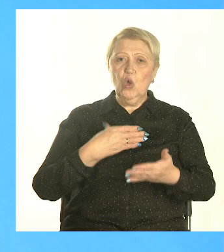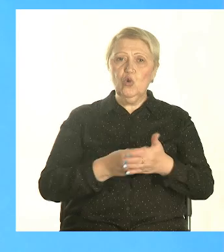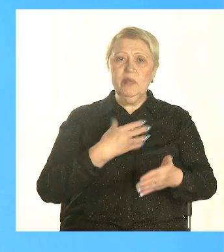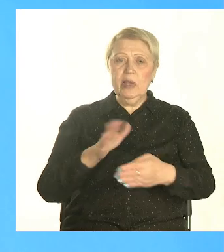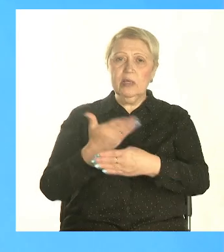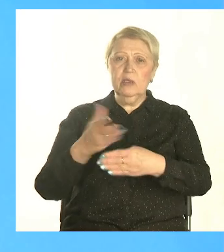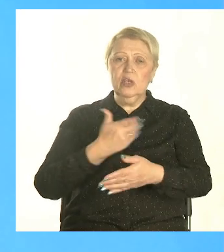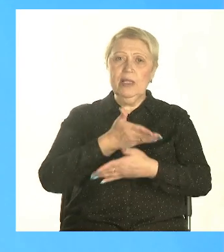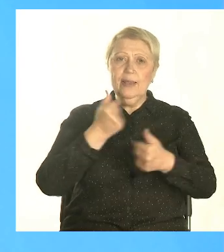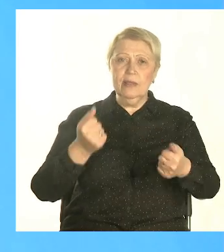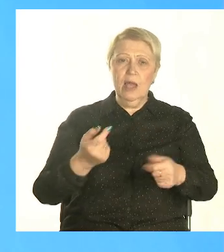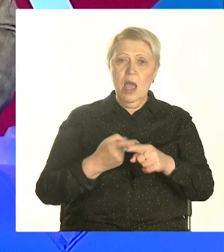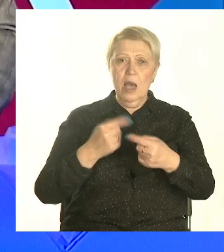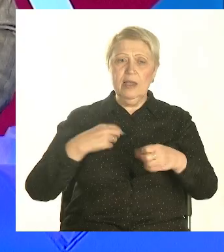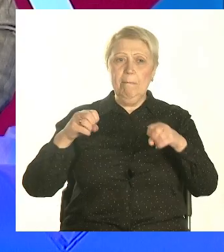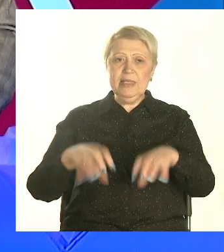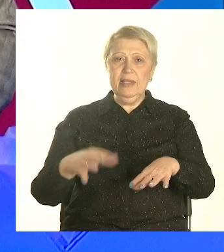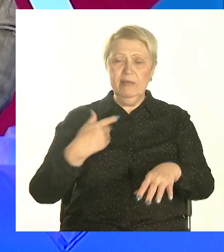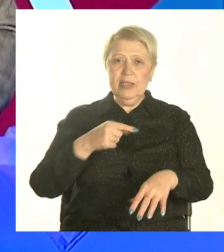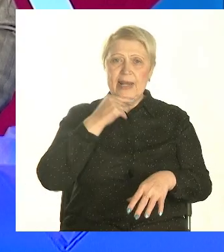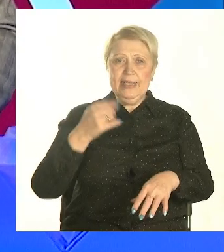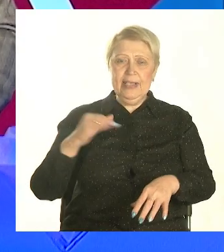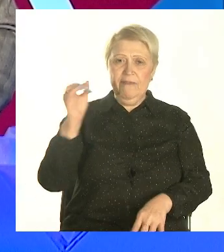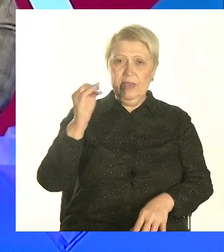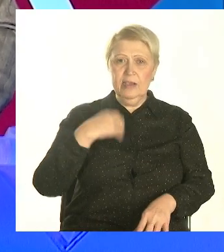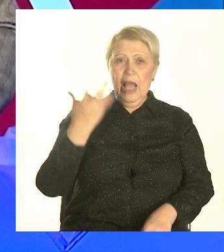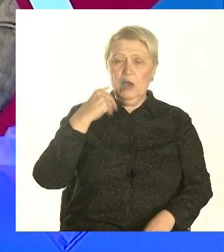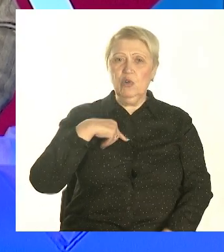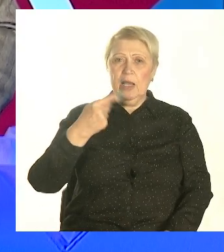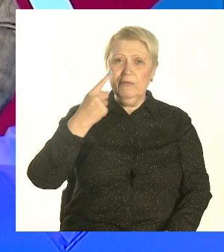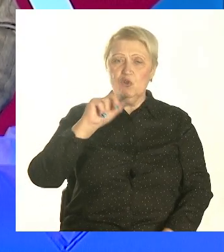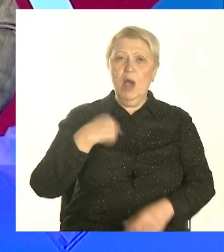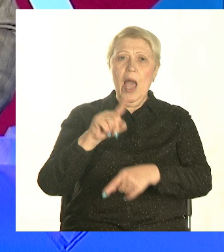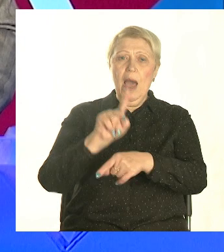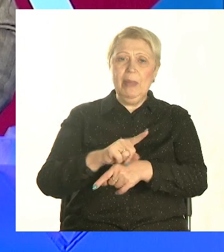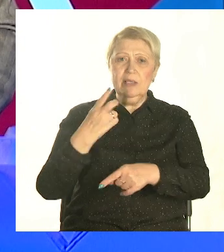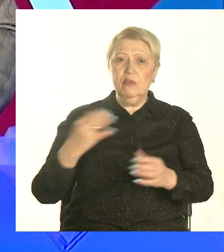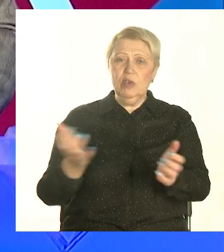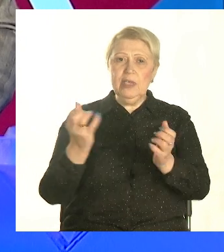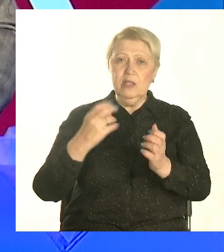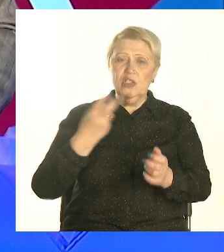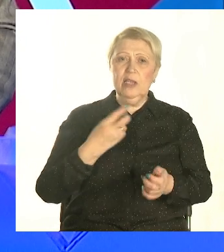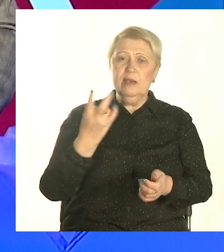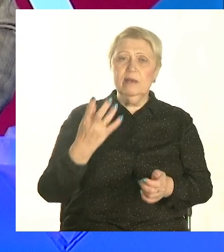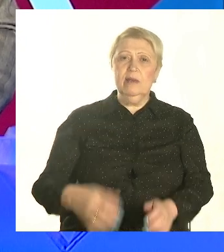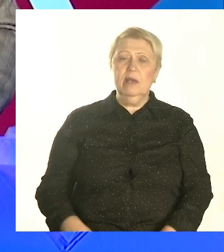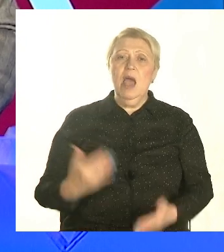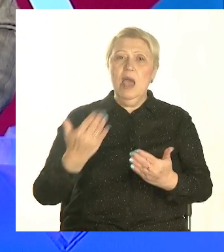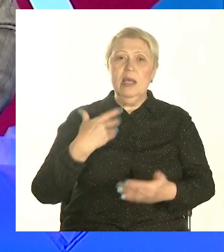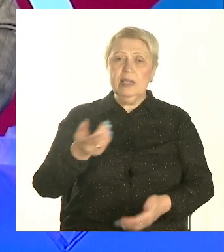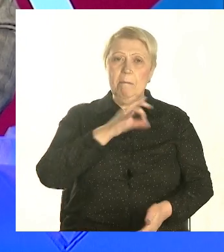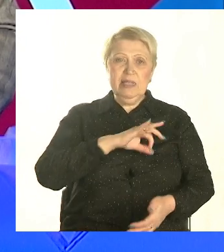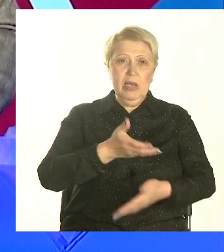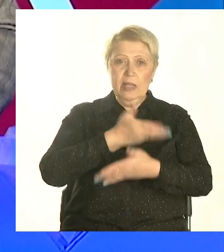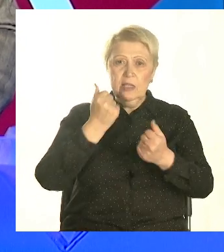Опять же, это постановление правительства Российской Федерации, которое говорит о том, что обязаны содержать, то есть создать и содержать. Если не позволяет